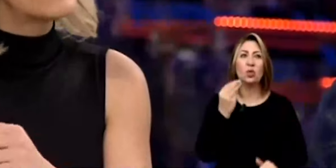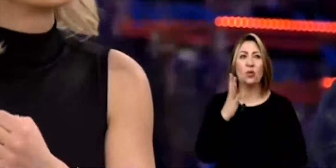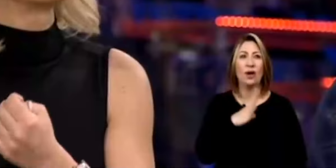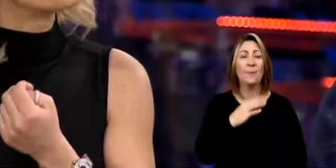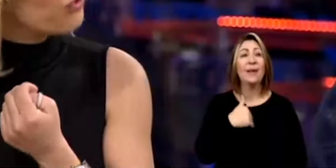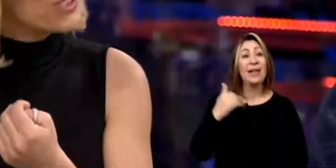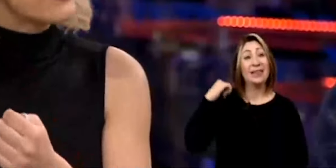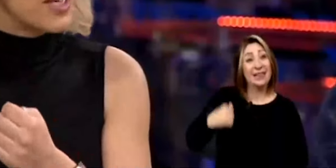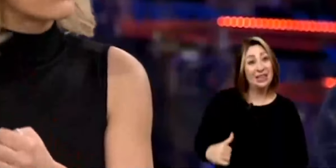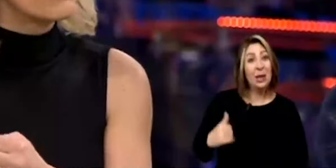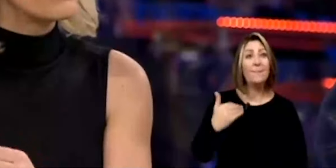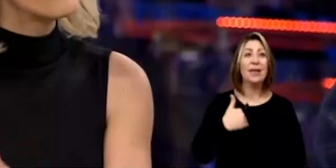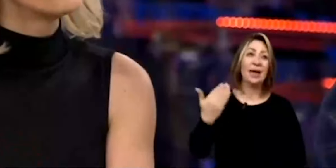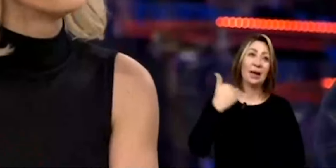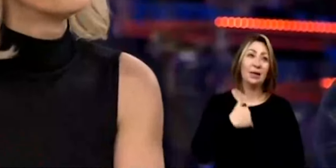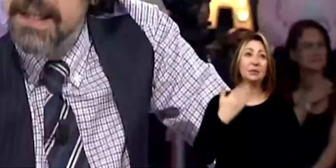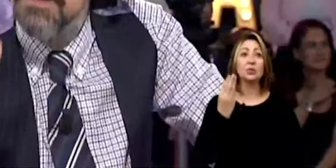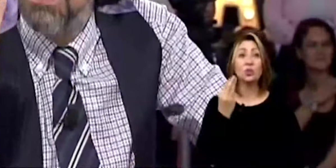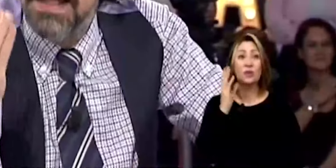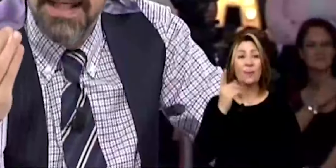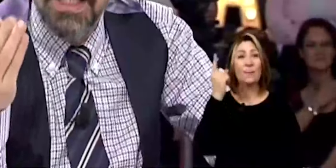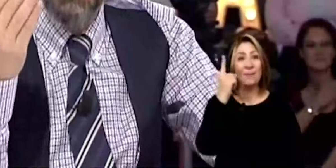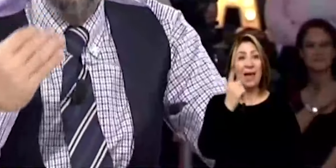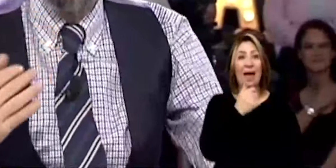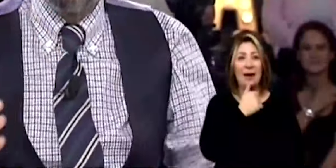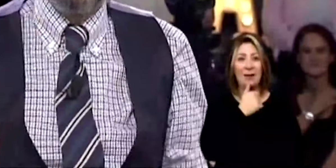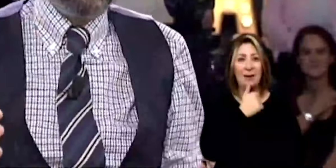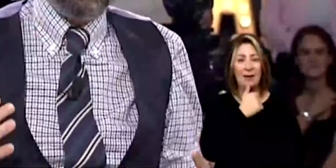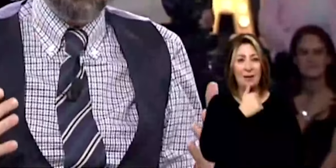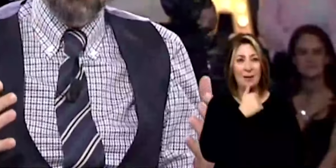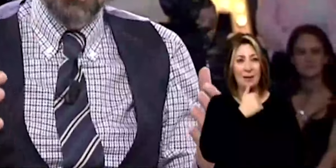bana gelenlerin çoğu, gerçek söylüyorum. Halbuki bunu... bir erkek